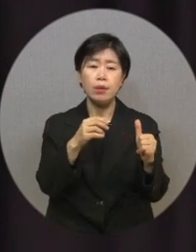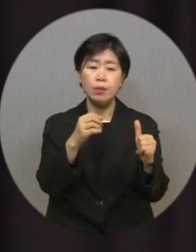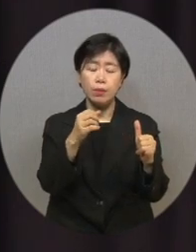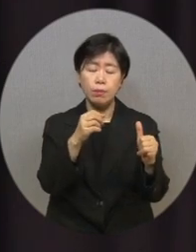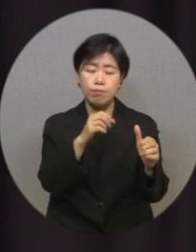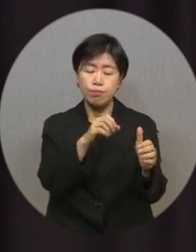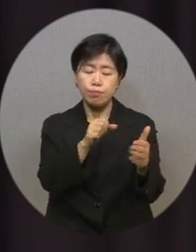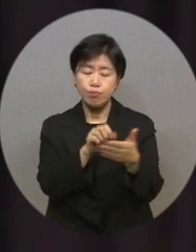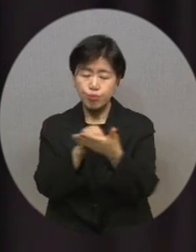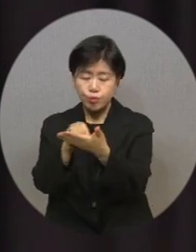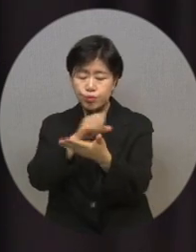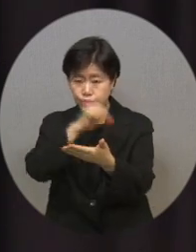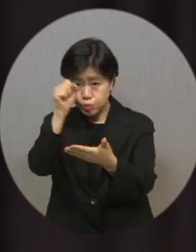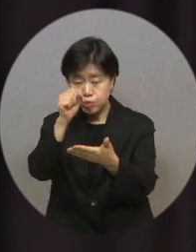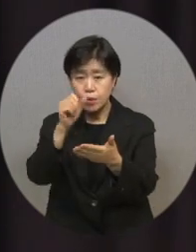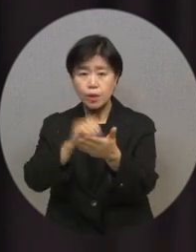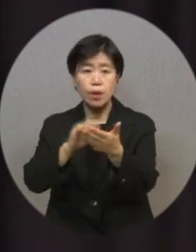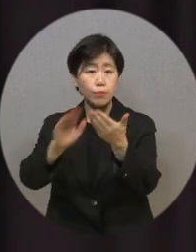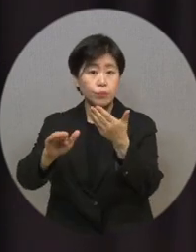많